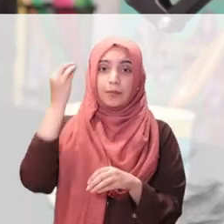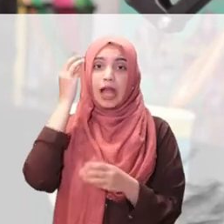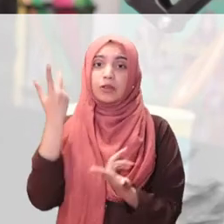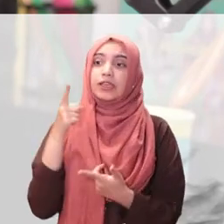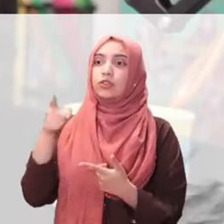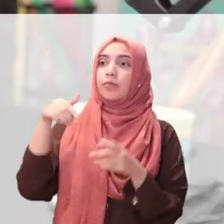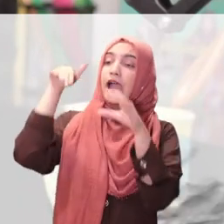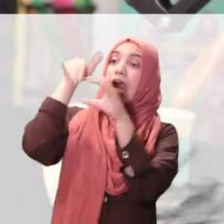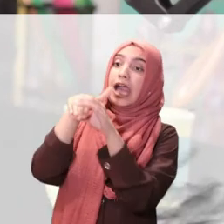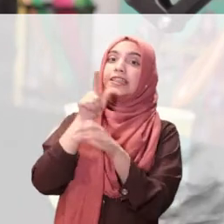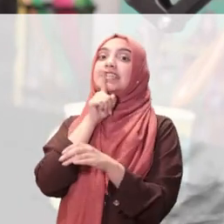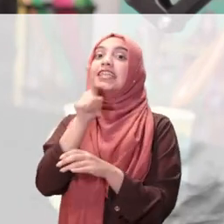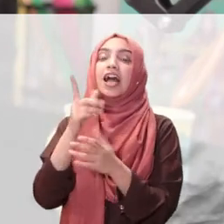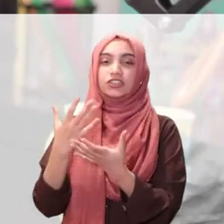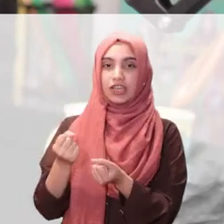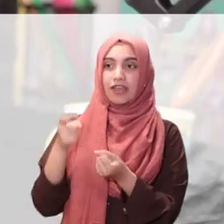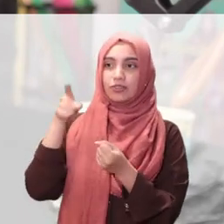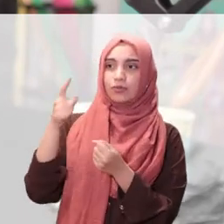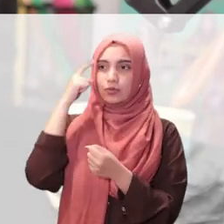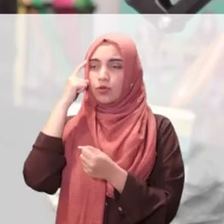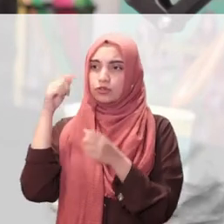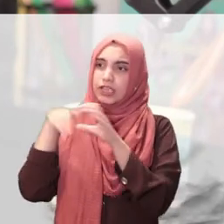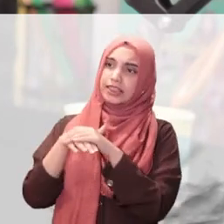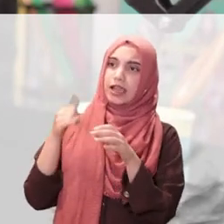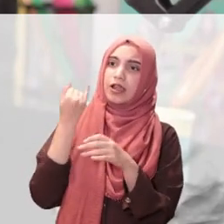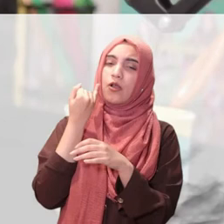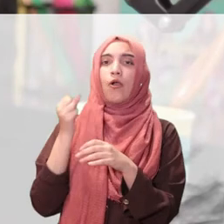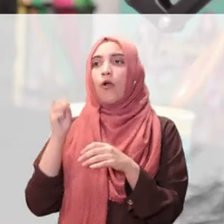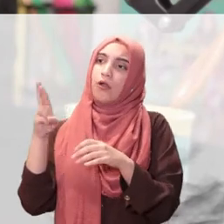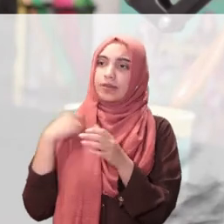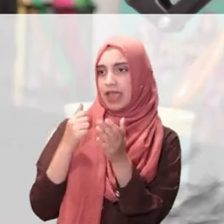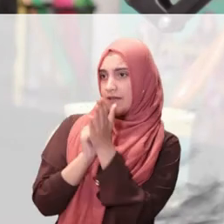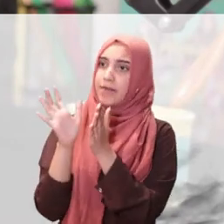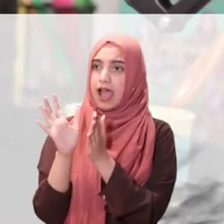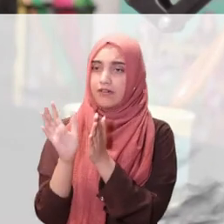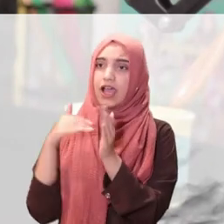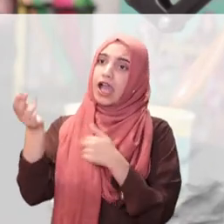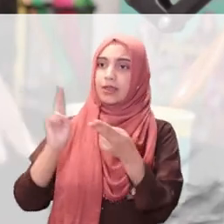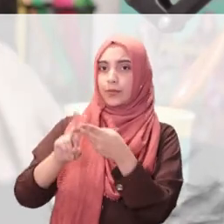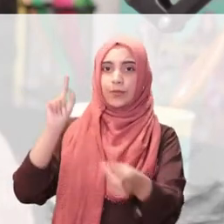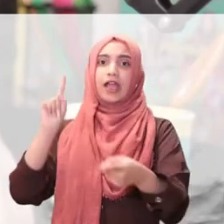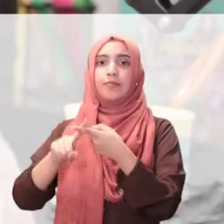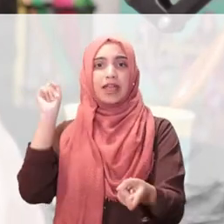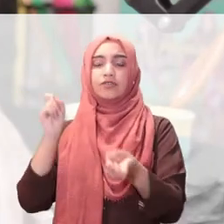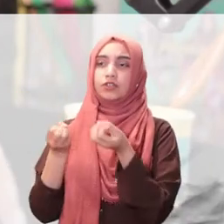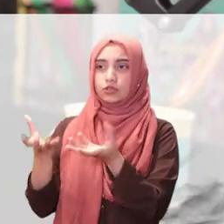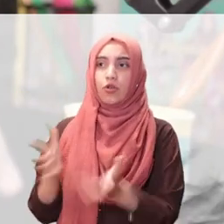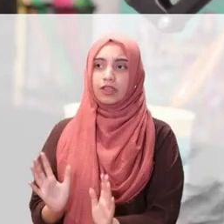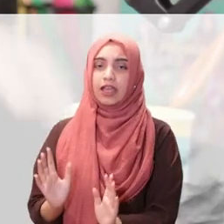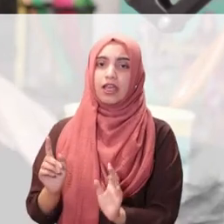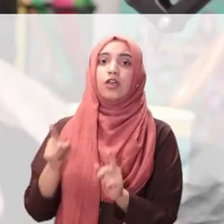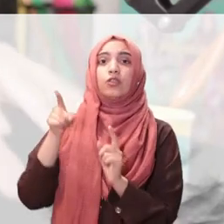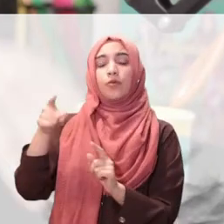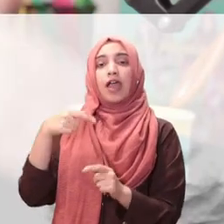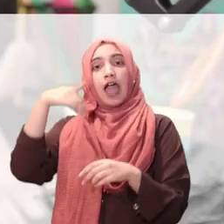ज़वेरी रियल पर्सन यू नोट सब्सक्राइब करें थैंक यू वेरी इंटूटिव एंड